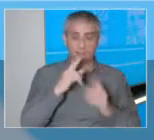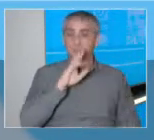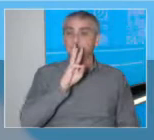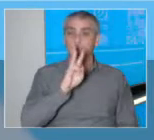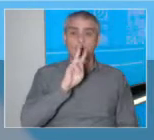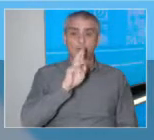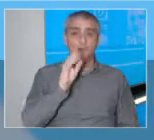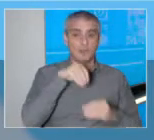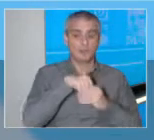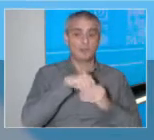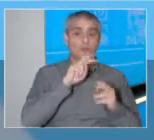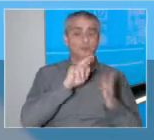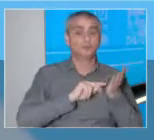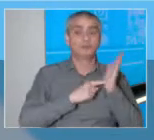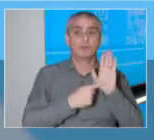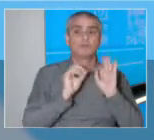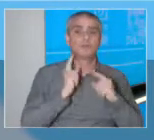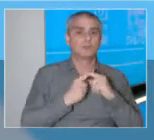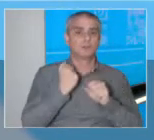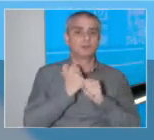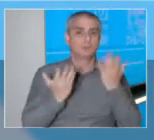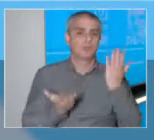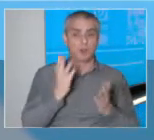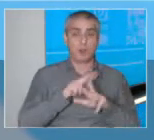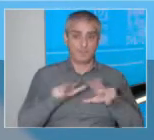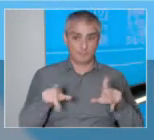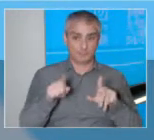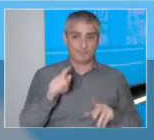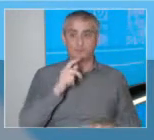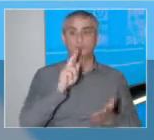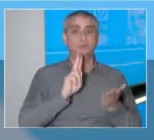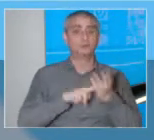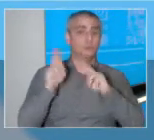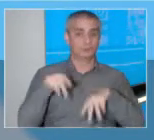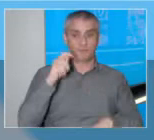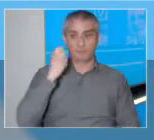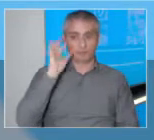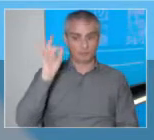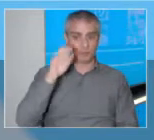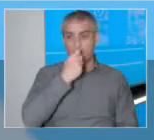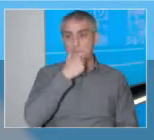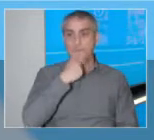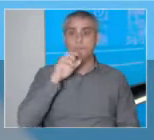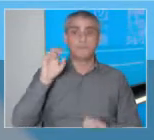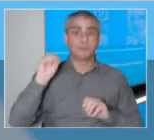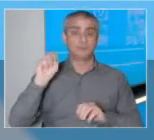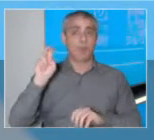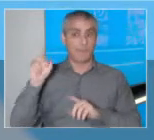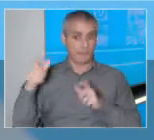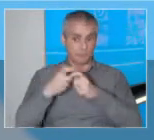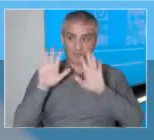רוטמן נכניס את המכסות והשקיפות, זה בדיוק עושה את ההבדל בין מצב שבו מפתחות זכות השיבה נמצאות בידיים של מנסור עבאס, לבין מצב